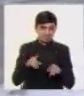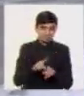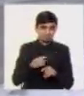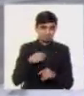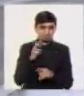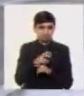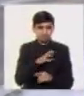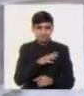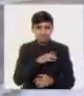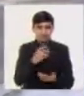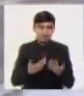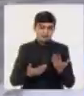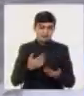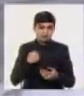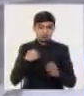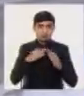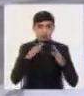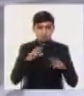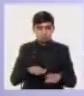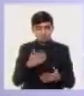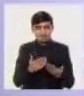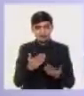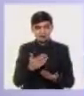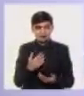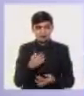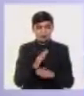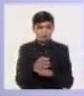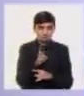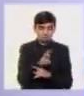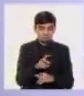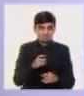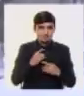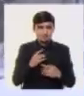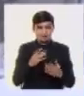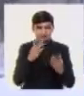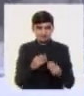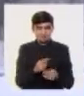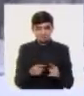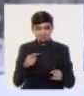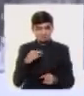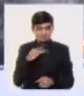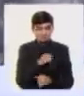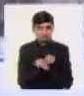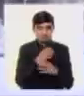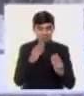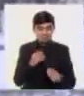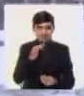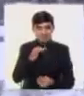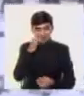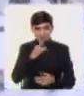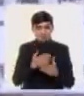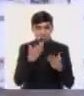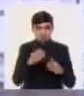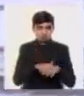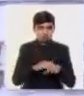будем дома или сходим в гости обязательно, потому что очень длинные выходные. В большинстве городов Казахстана 16